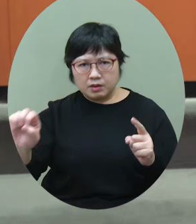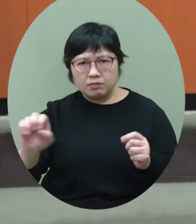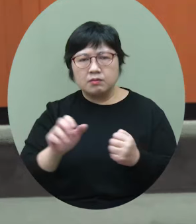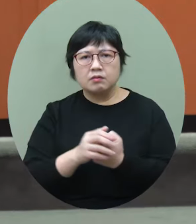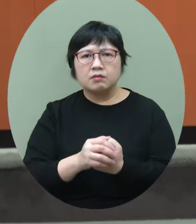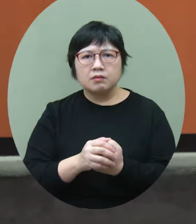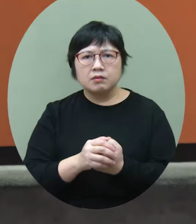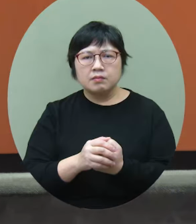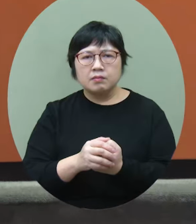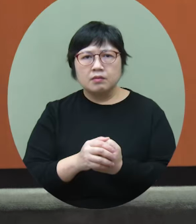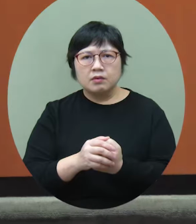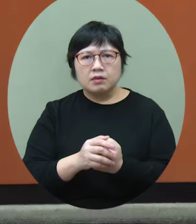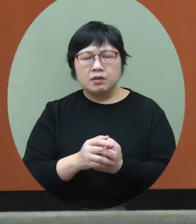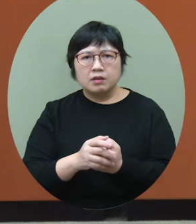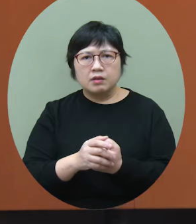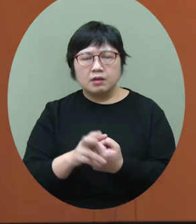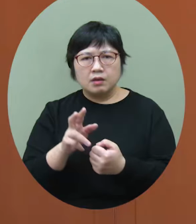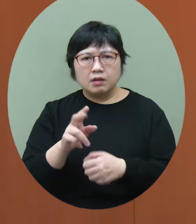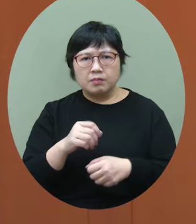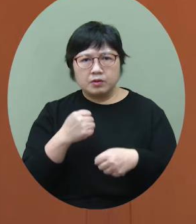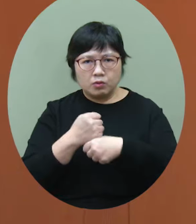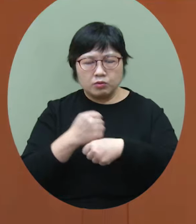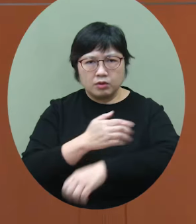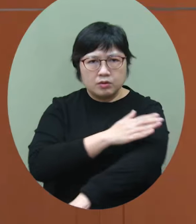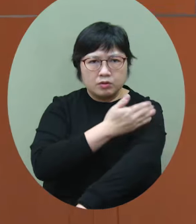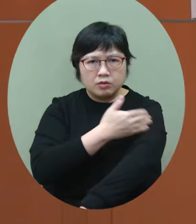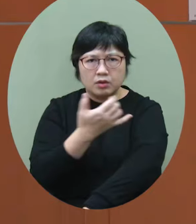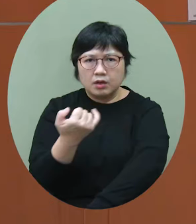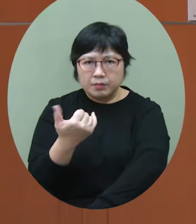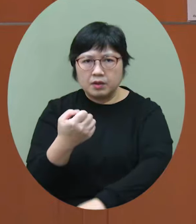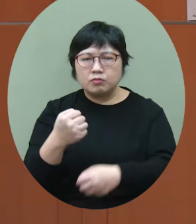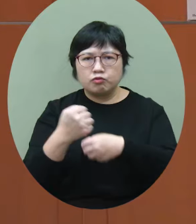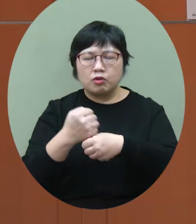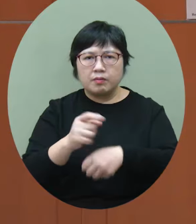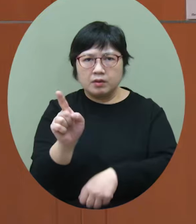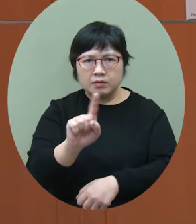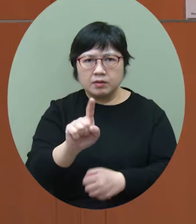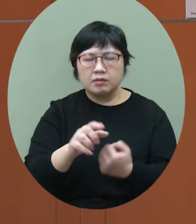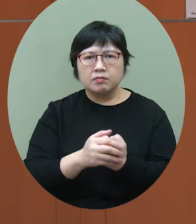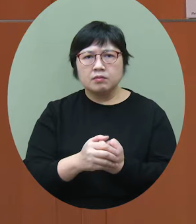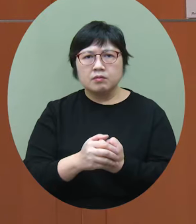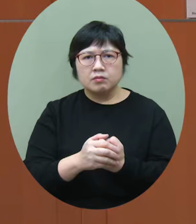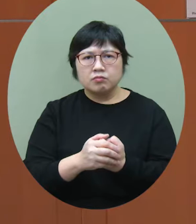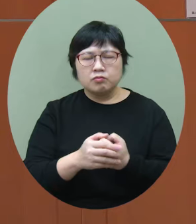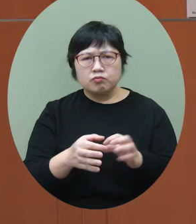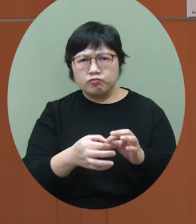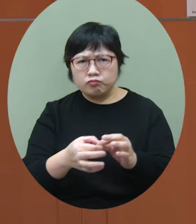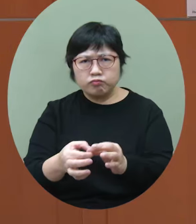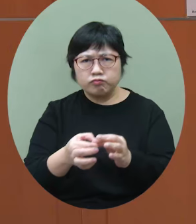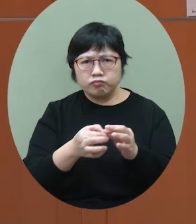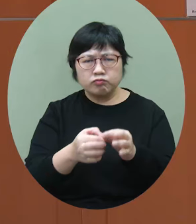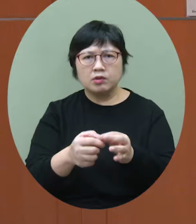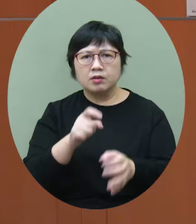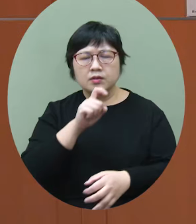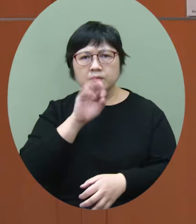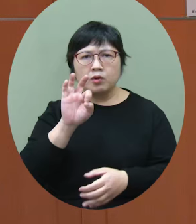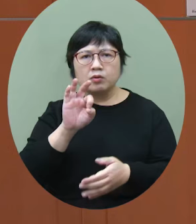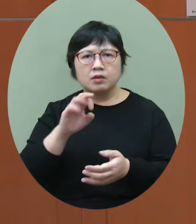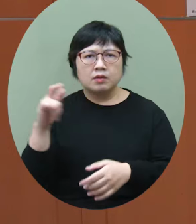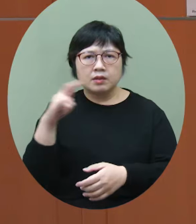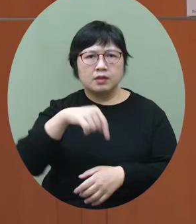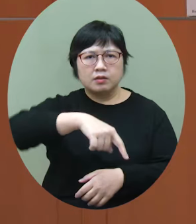係分別係咪工作人員嚟嘅？佢哋係咩工種咧？互相之間有冇關聯？同埋喺機場入邊係咪有